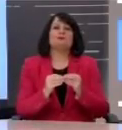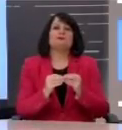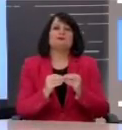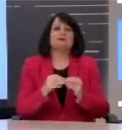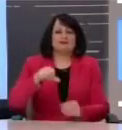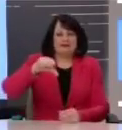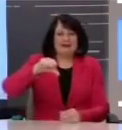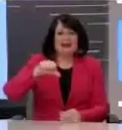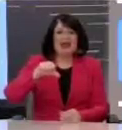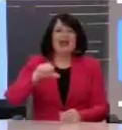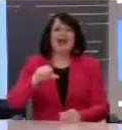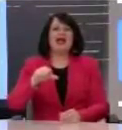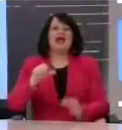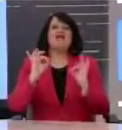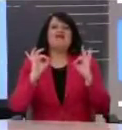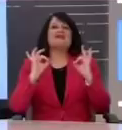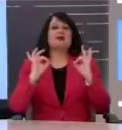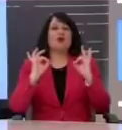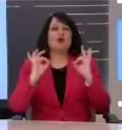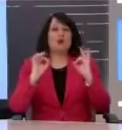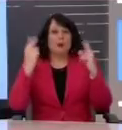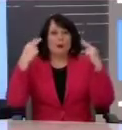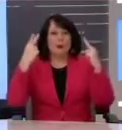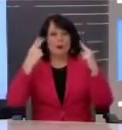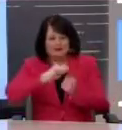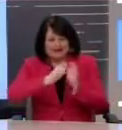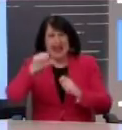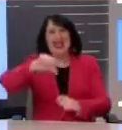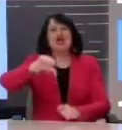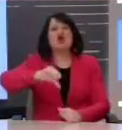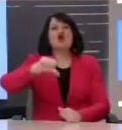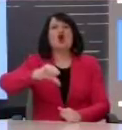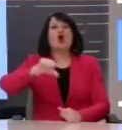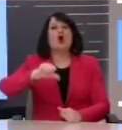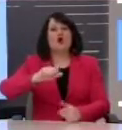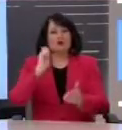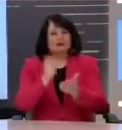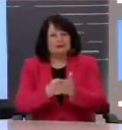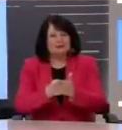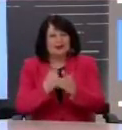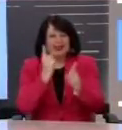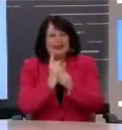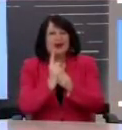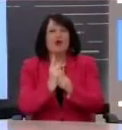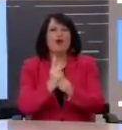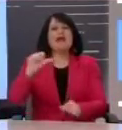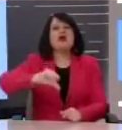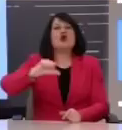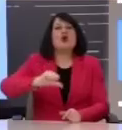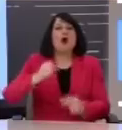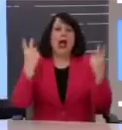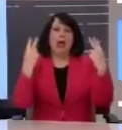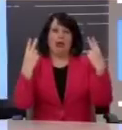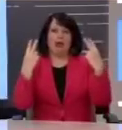υγροποιημένο αέριο στην Αλεξανδρούπολη και για αγορά ποσοτήτων LNG, με την προοπτική βέβαια